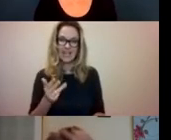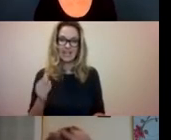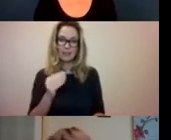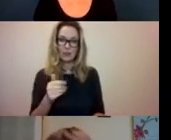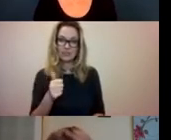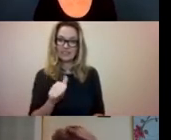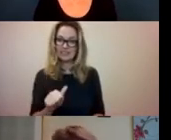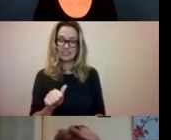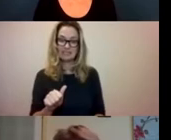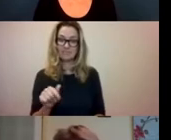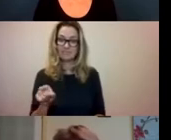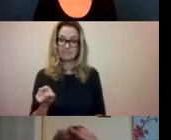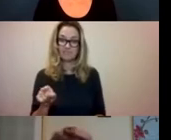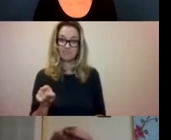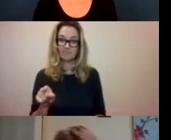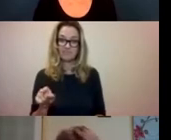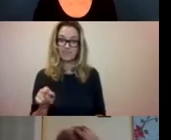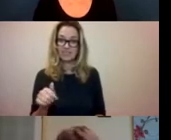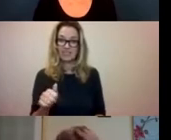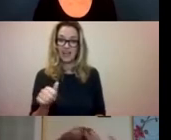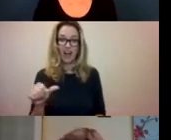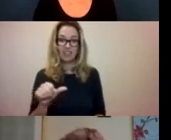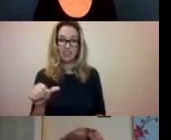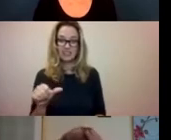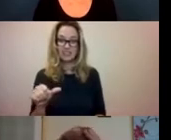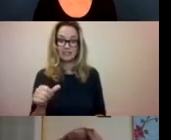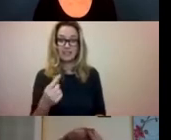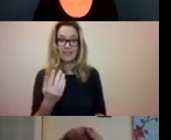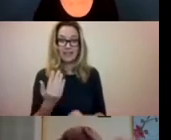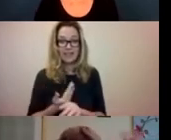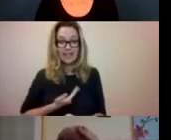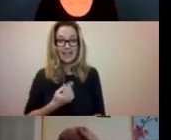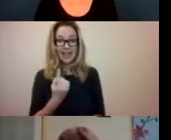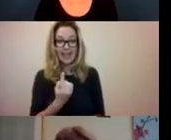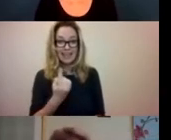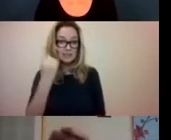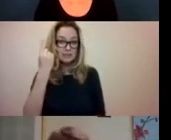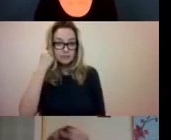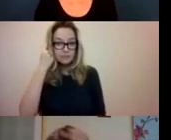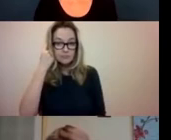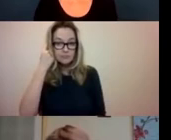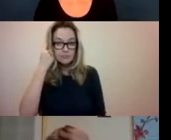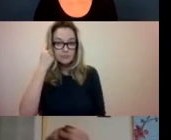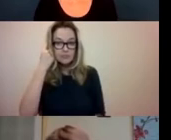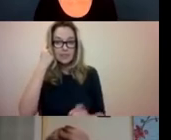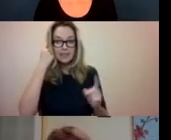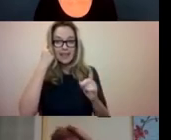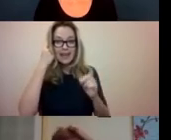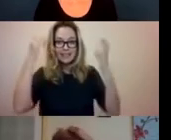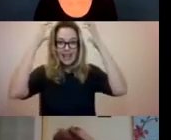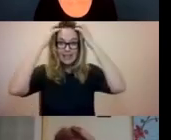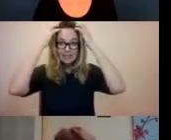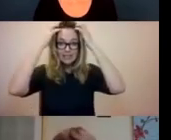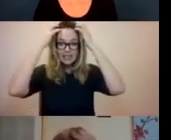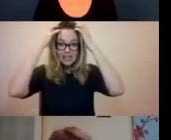ik kreeg 1 gehoorapparaat. En dan gaat de hersens en het andere gehoor gaan meteen samenwerken.